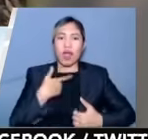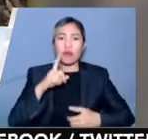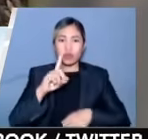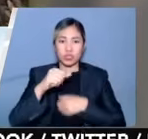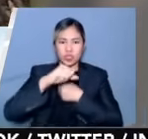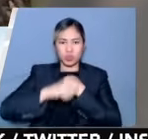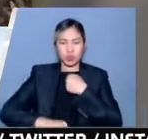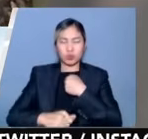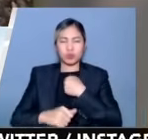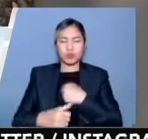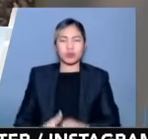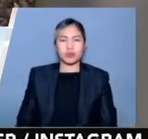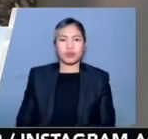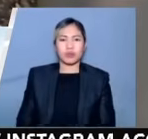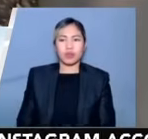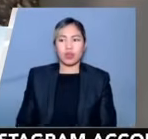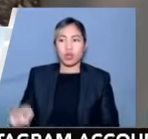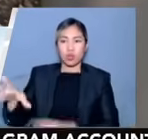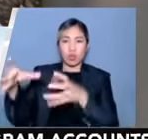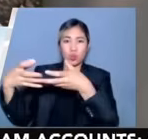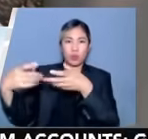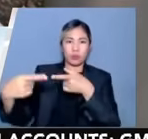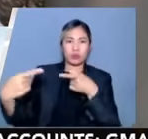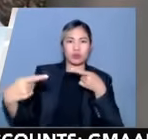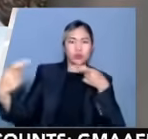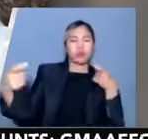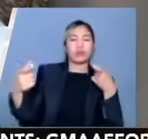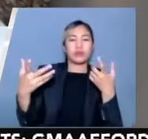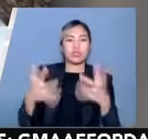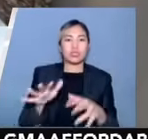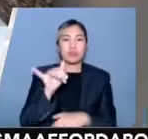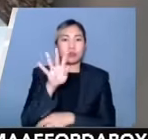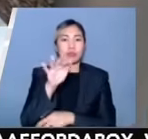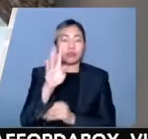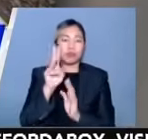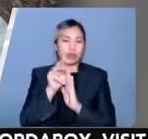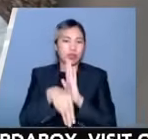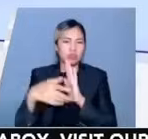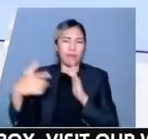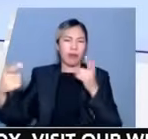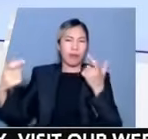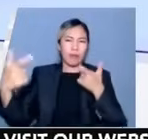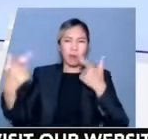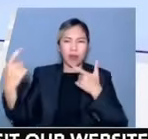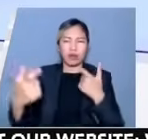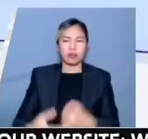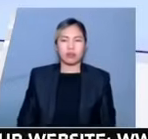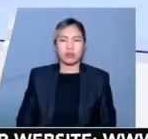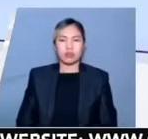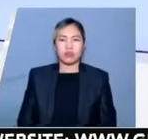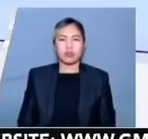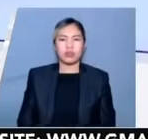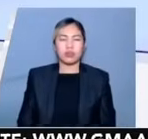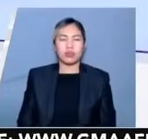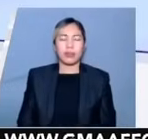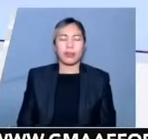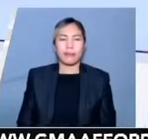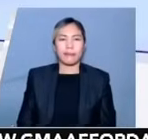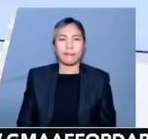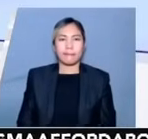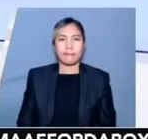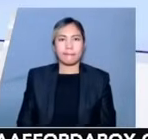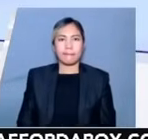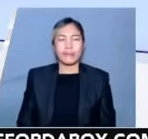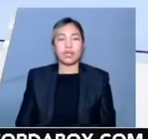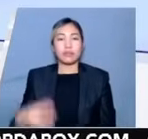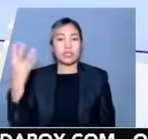ang n kalabang grupo Makalipas ang L minutong bakbakan sa ago Batangas pa